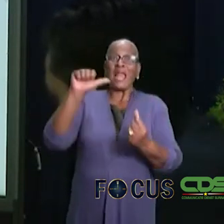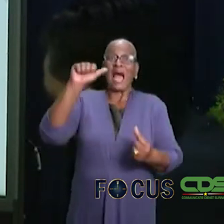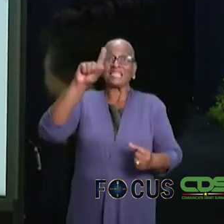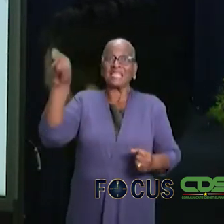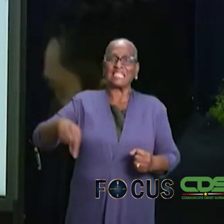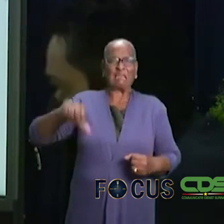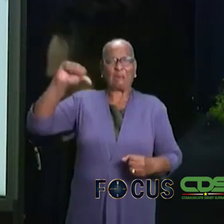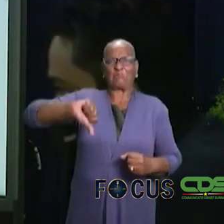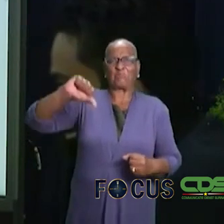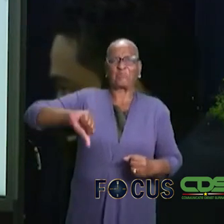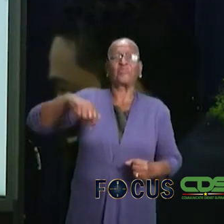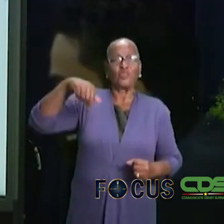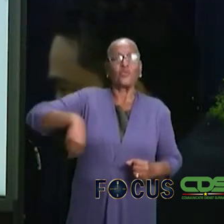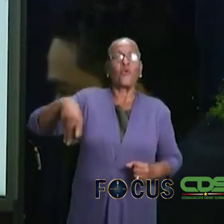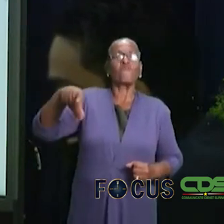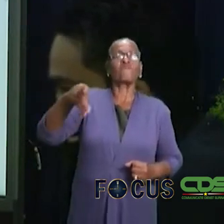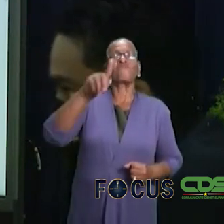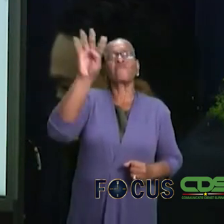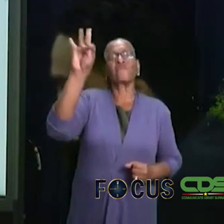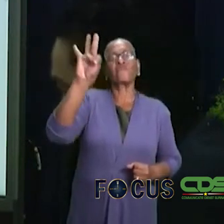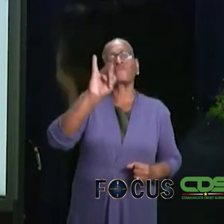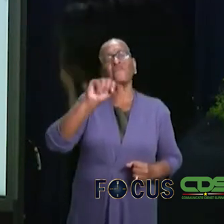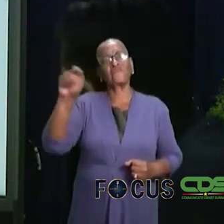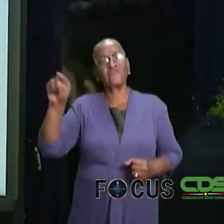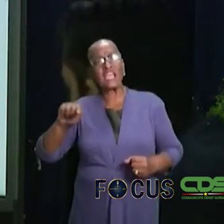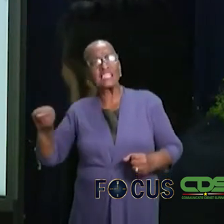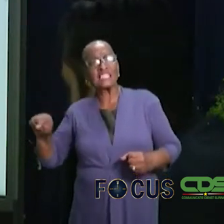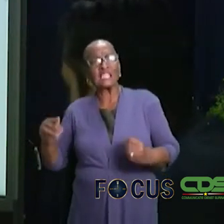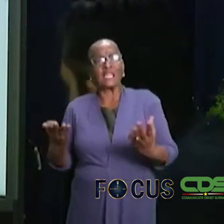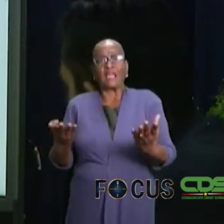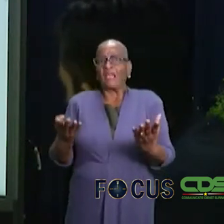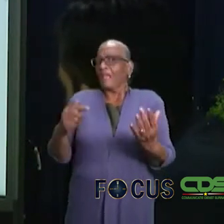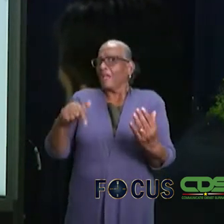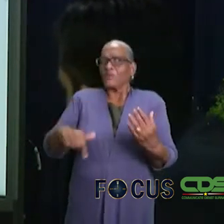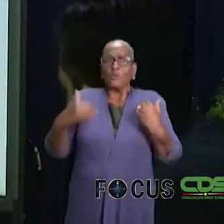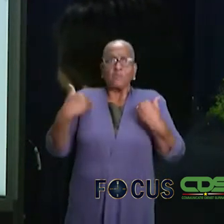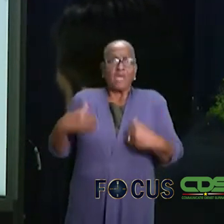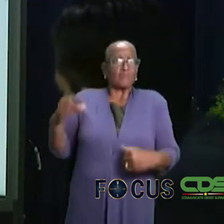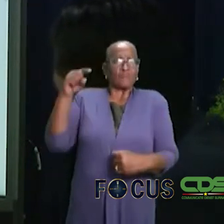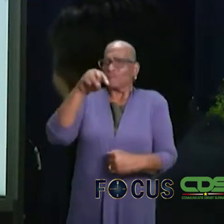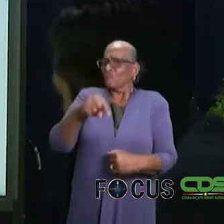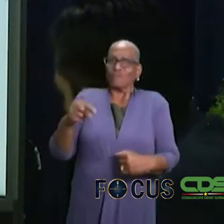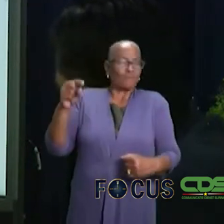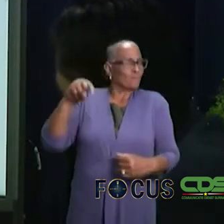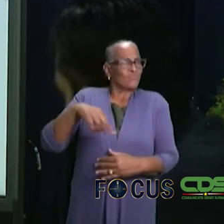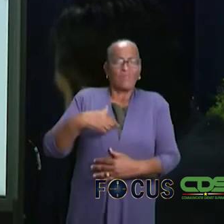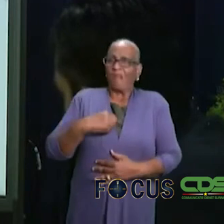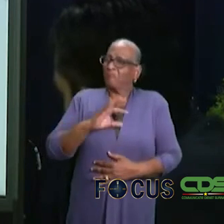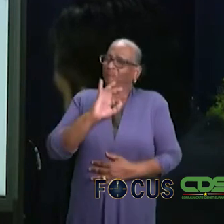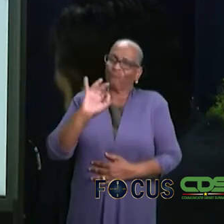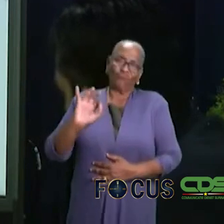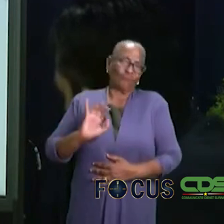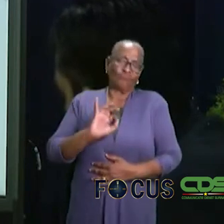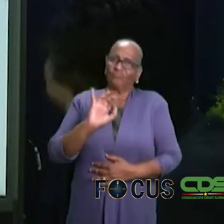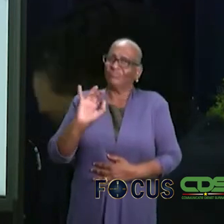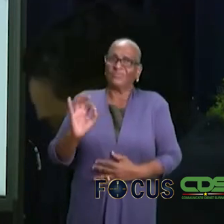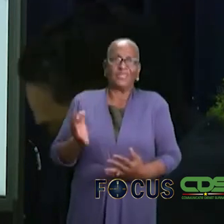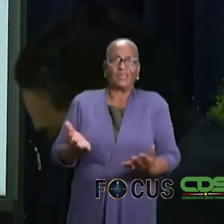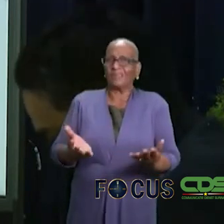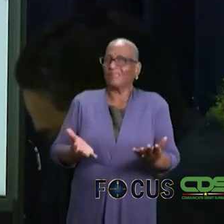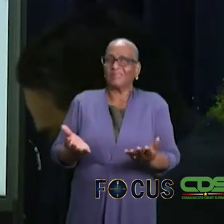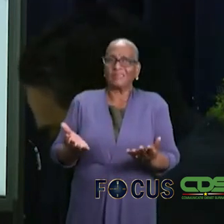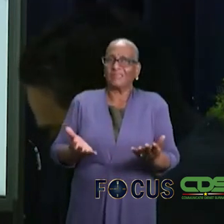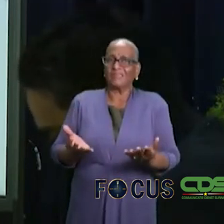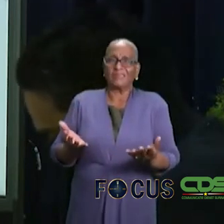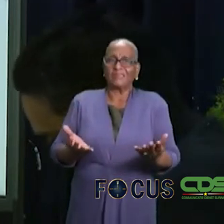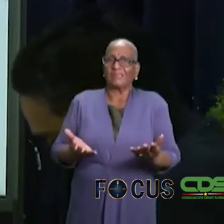Pfizer en KKF gisteren en het was echt leeg. Ik vind het wel erg. We hebben zoveel vaccins en al die